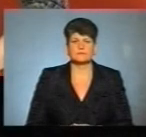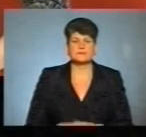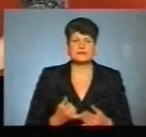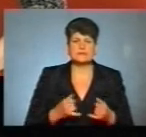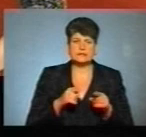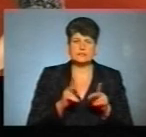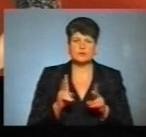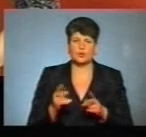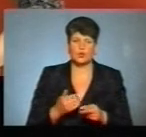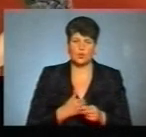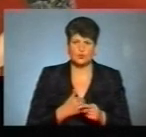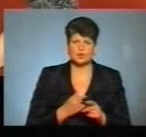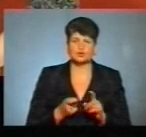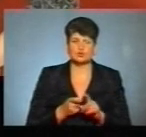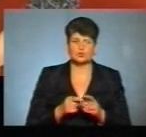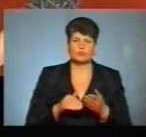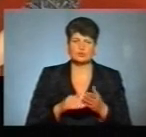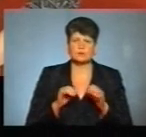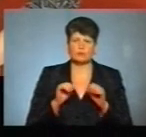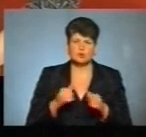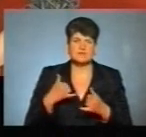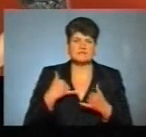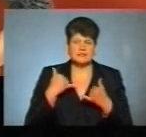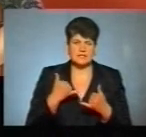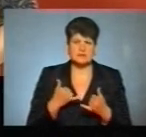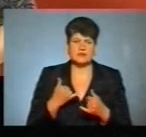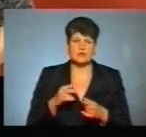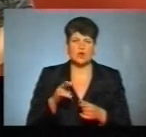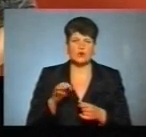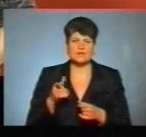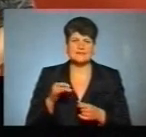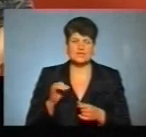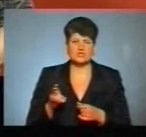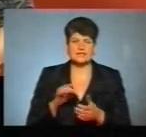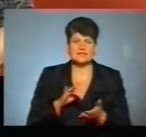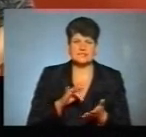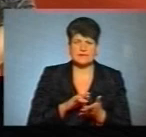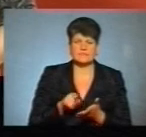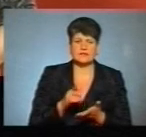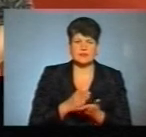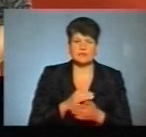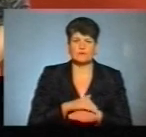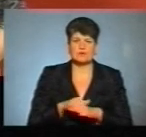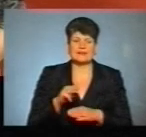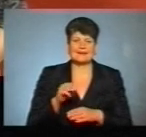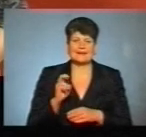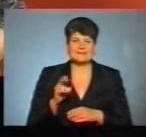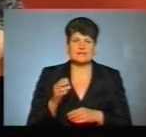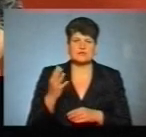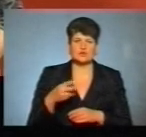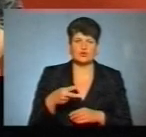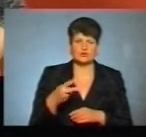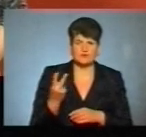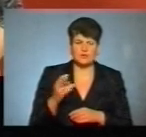А для тих, хто хоче долучитися, допомогти, може звертатися в логістичний центр проекту. Він знаходиться по вулиці Текстильній, 42, телефон